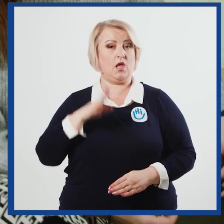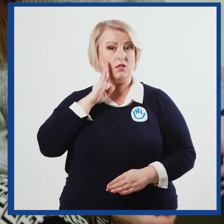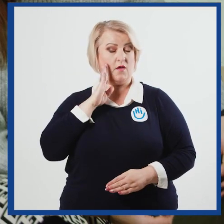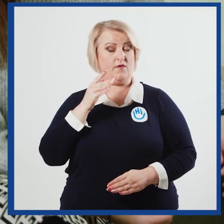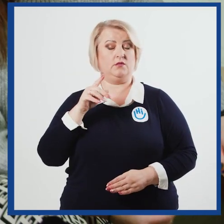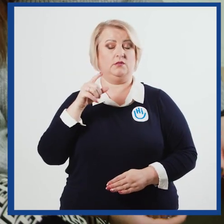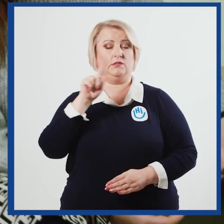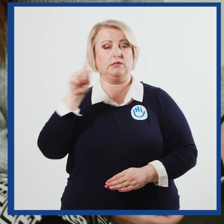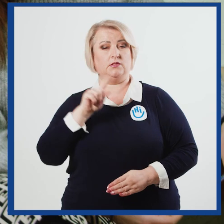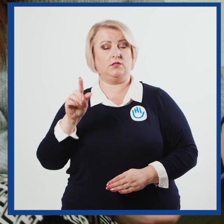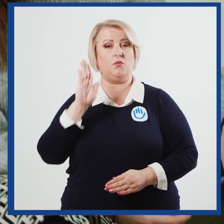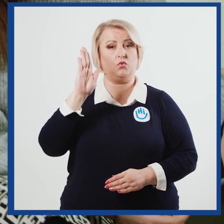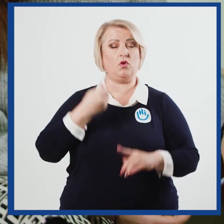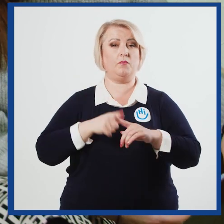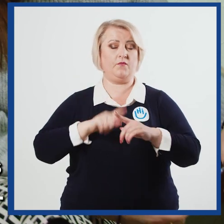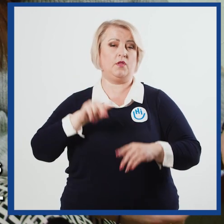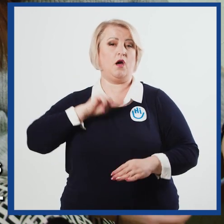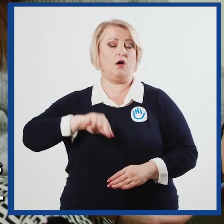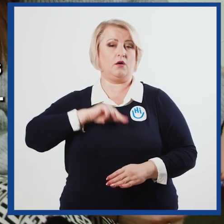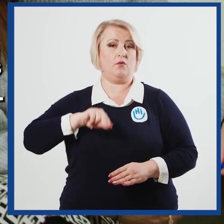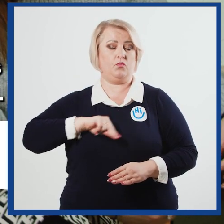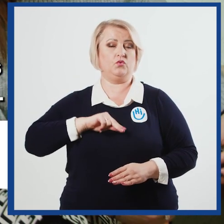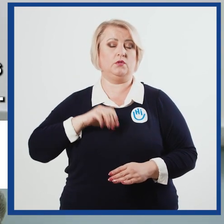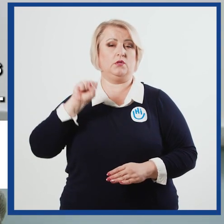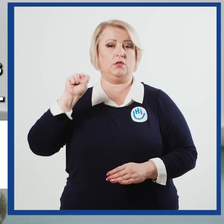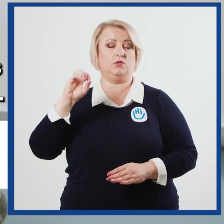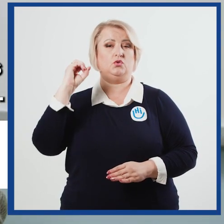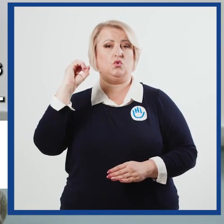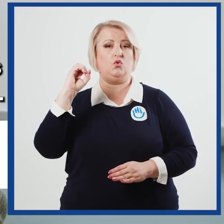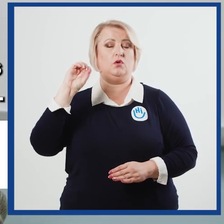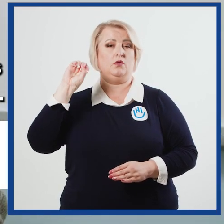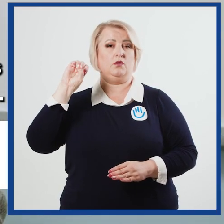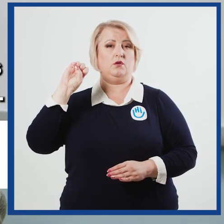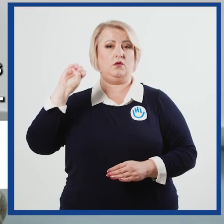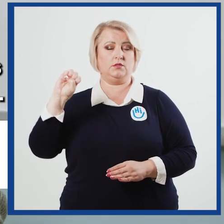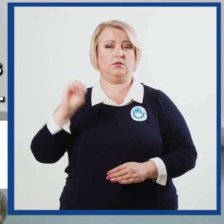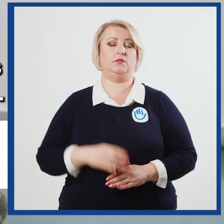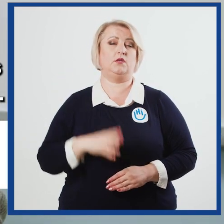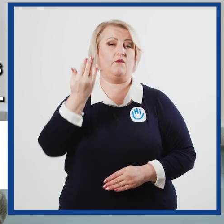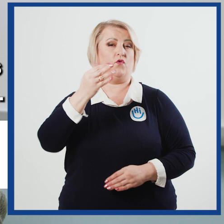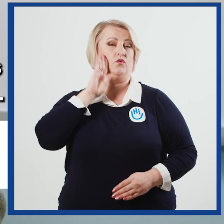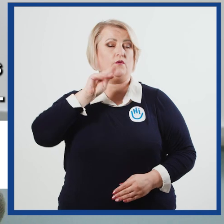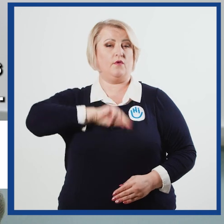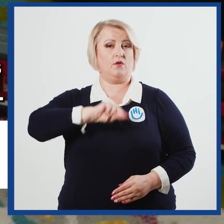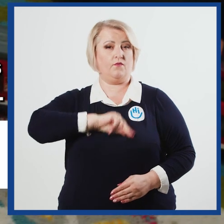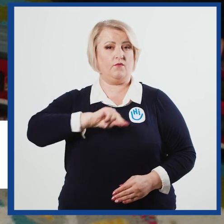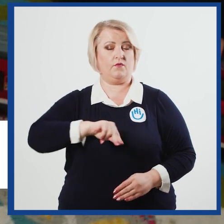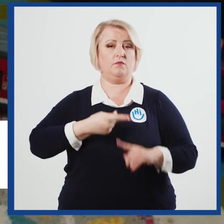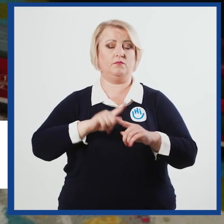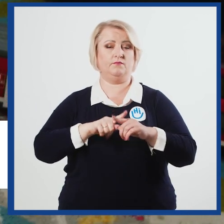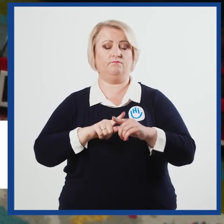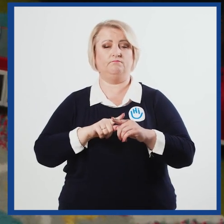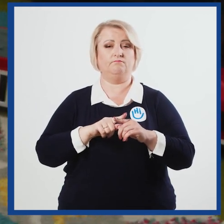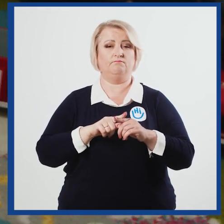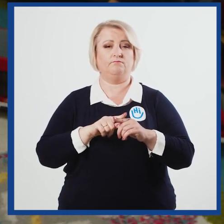Autism. Zinaida's work involves: la moment prestăm servicii de terapie bazat pe analiza comportamentală aplicată. Avem